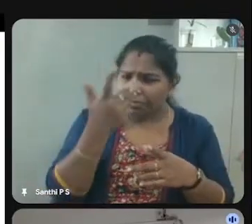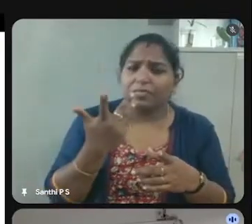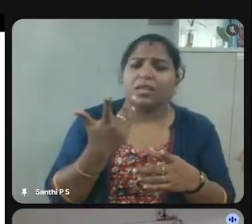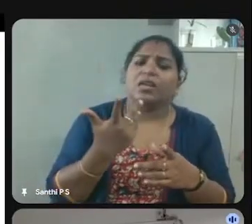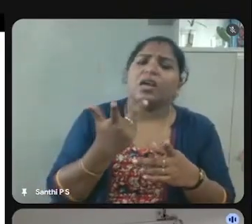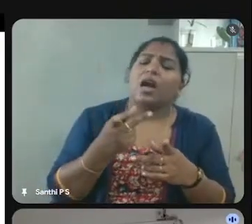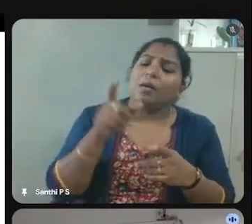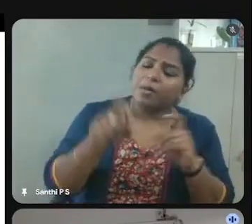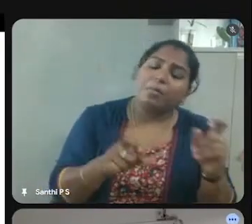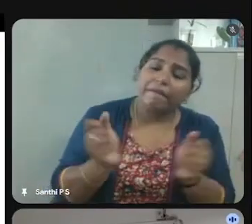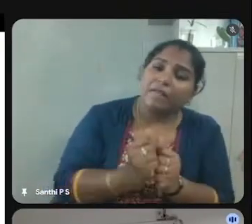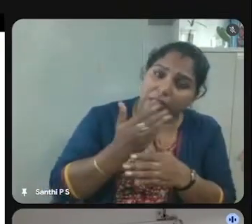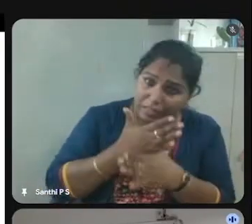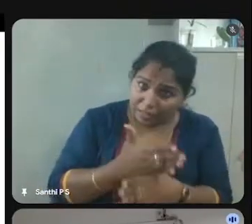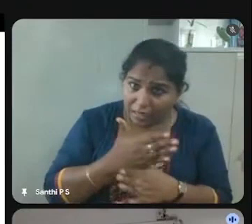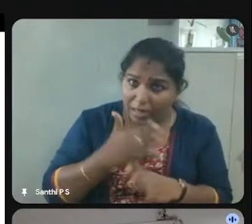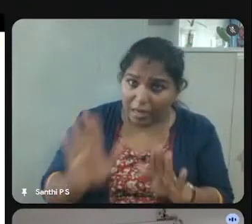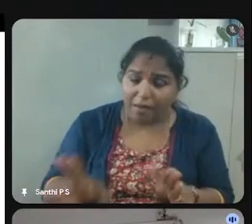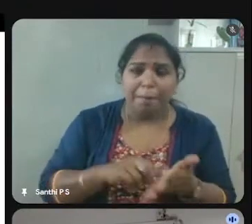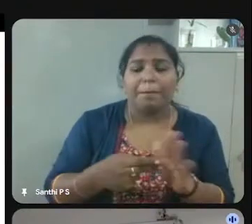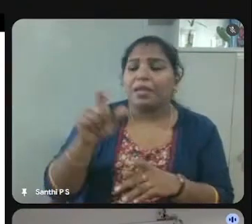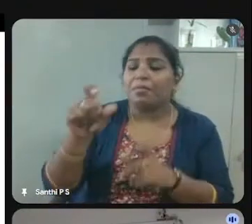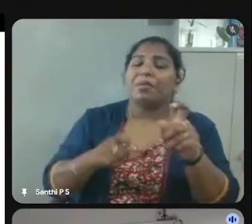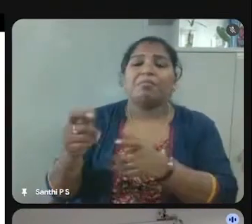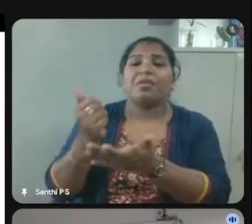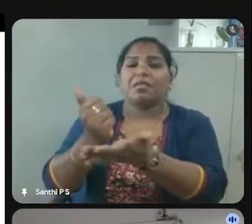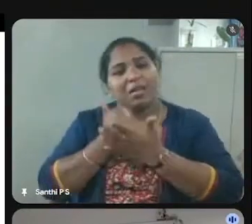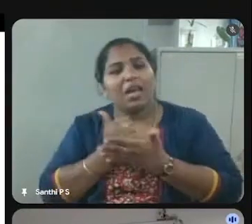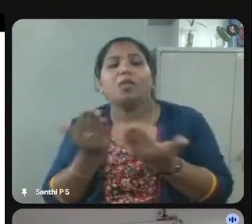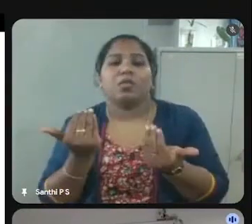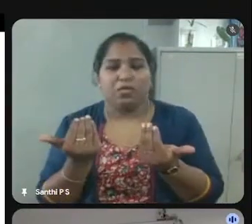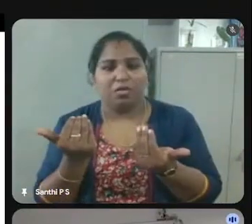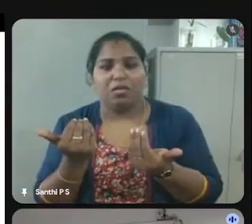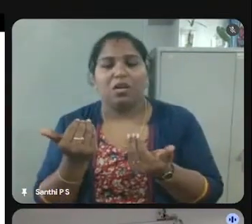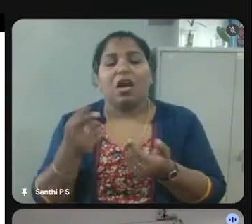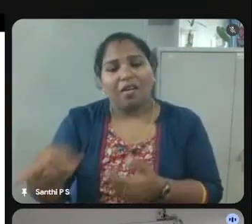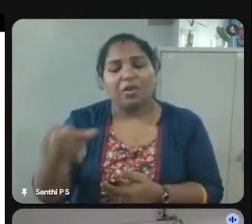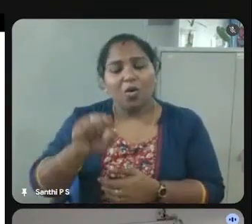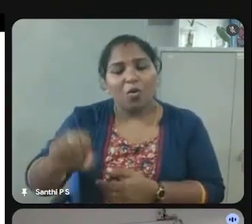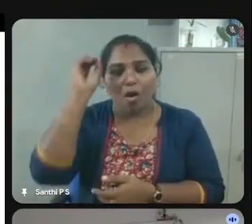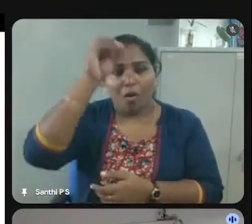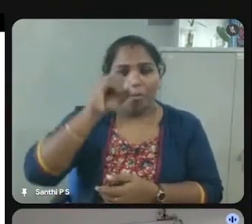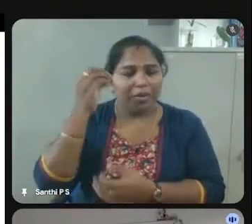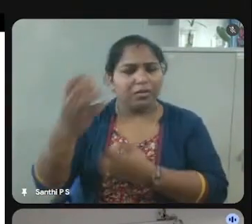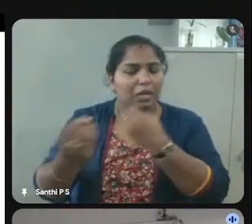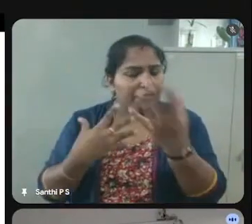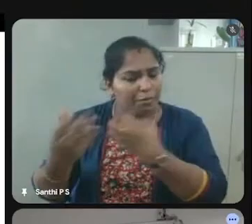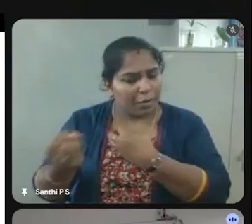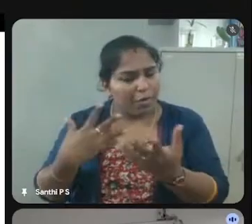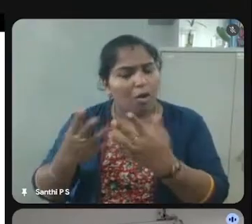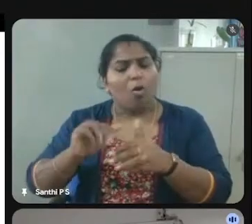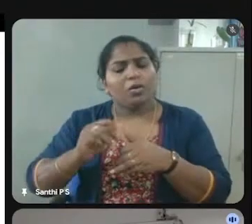നിങ്ങൾ ഷെയർ ചെയ്യുകയാണെന്നുണ്ടെങ്കിൽ തീർച്ചയായിട്ടും അവർക്ക് നിങ്ങൾക്ക് ആവശ്യമായിട്ടുള്ള ഒപ്പീനിയൻസ് തരാൻ പറ്റും. അതിനനുസരിച്ച് നിങ്ങളുടെ രീതികളിൽ